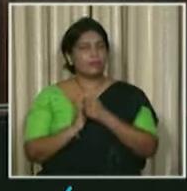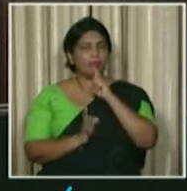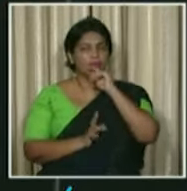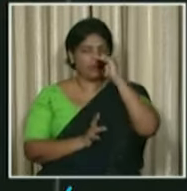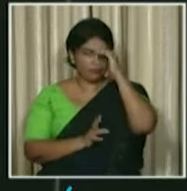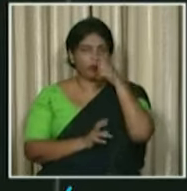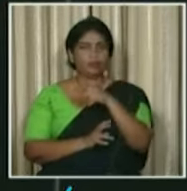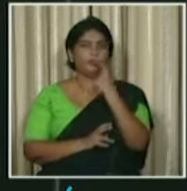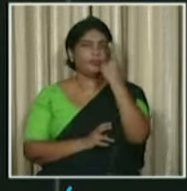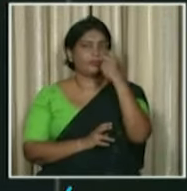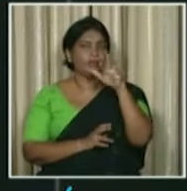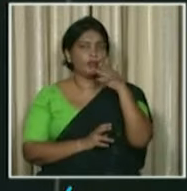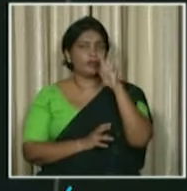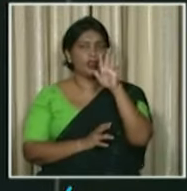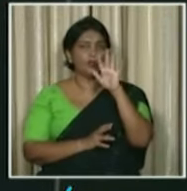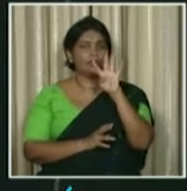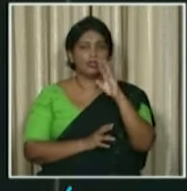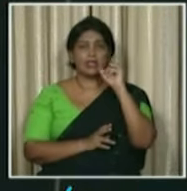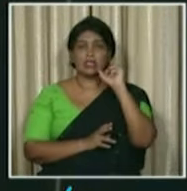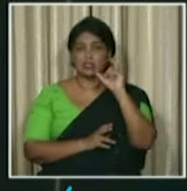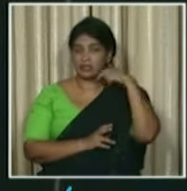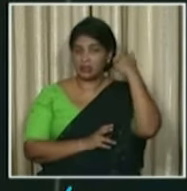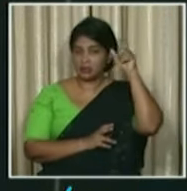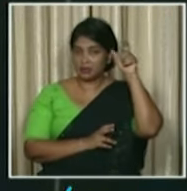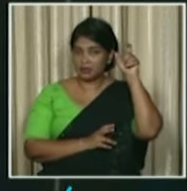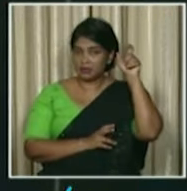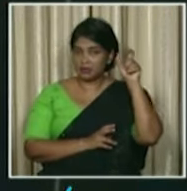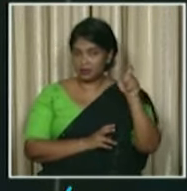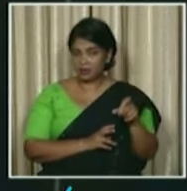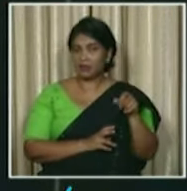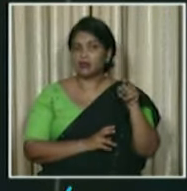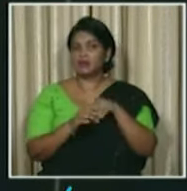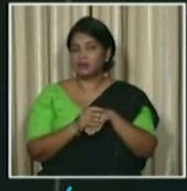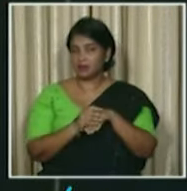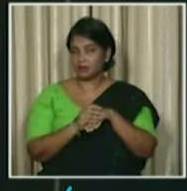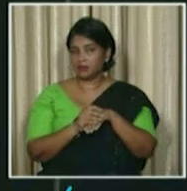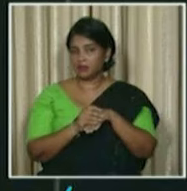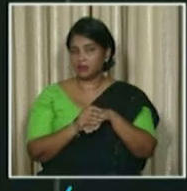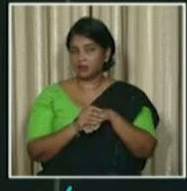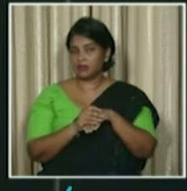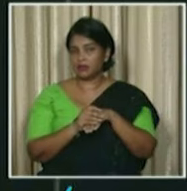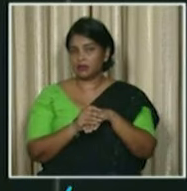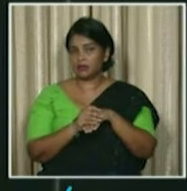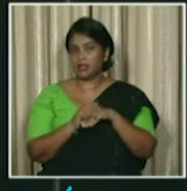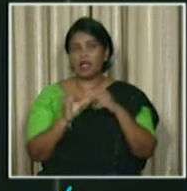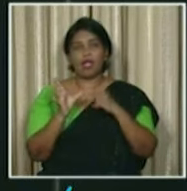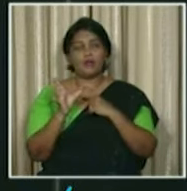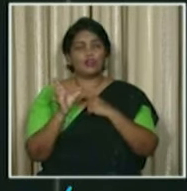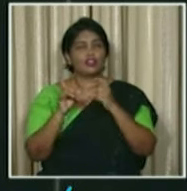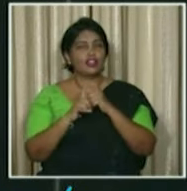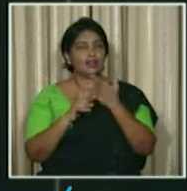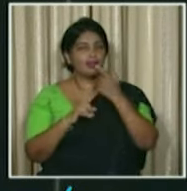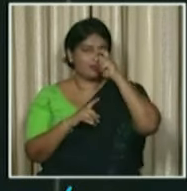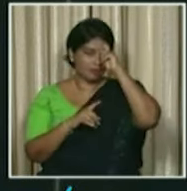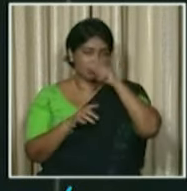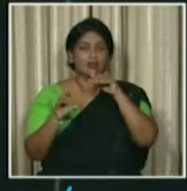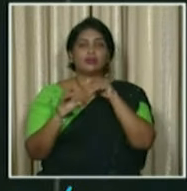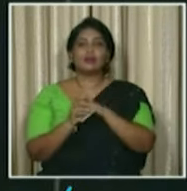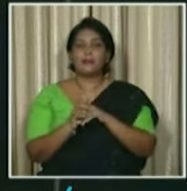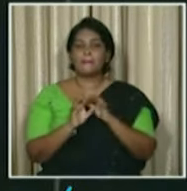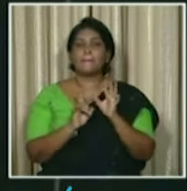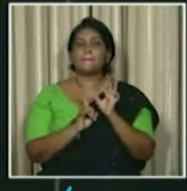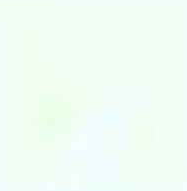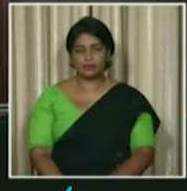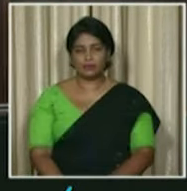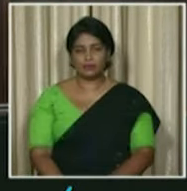මේක 1994 චන්ද්‍රිකා බණ්ඩාරනායක මැතිණියගේ ආණ්ඩුවේ මෙතුමාගේ අමරසිරි දොඩංගොඩ ඇමතිතුමා හිටපු කාලේ තමයි පෞද්ගලික